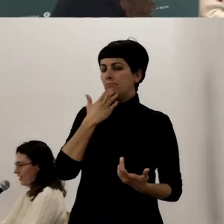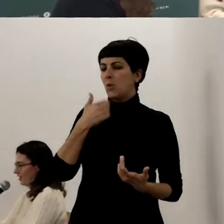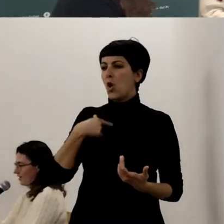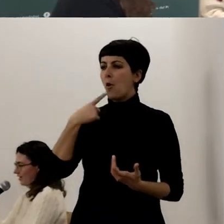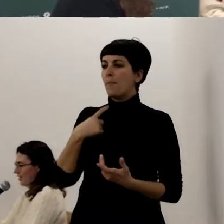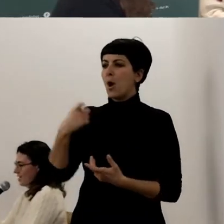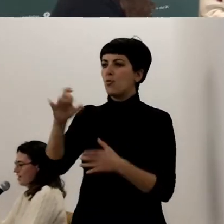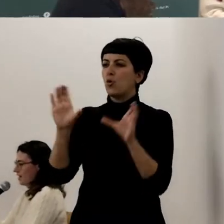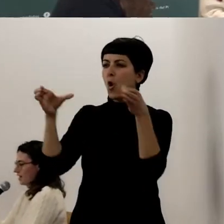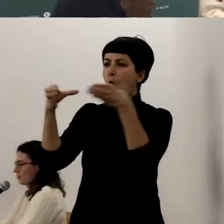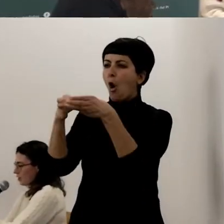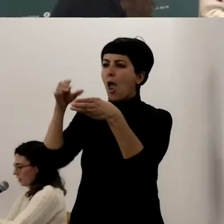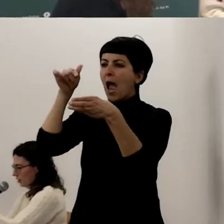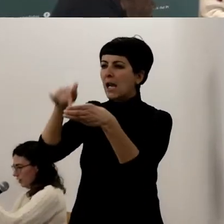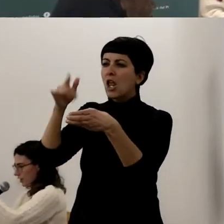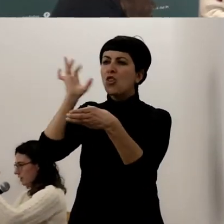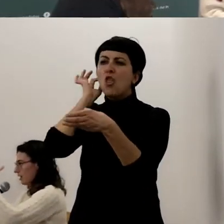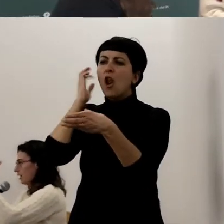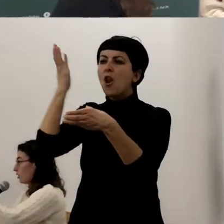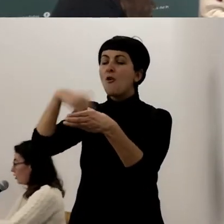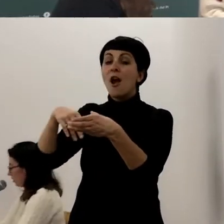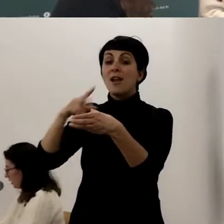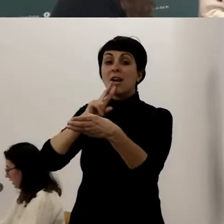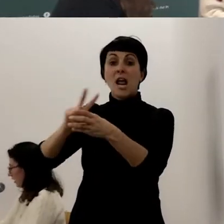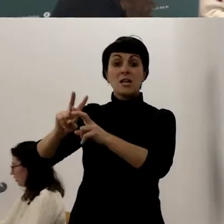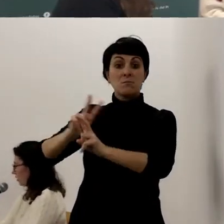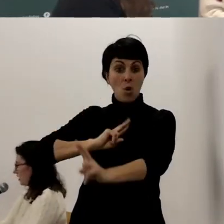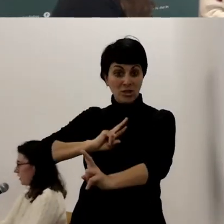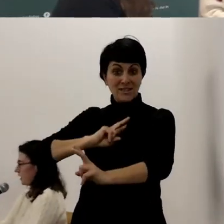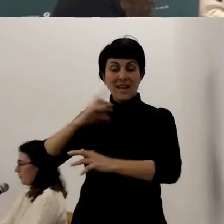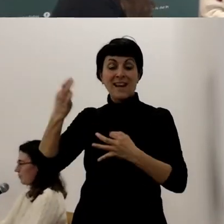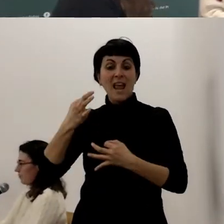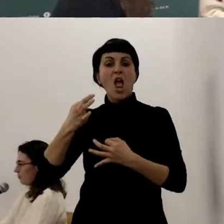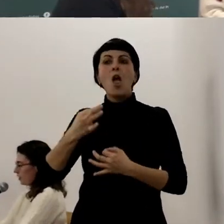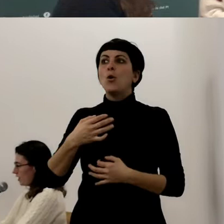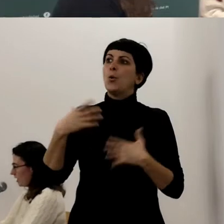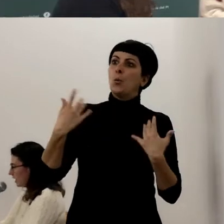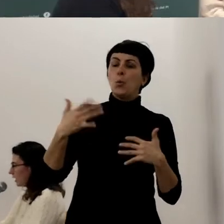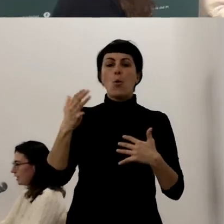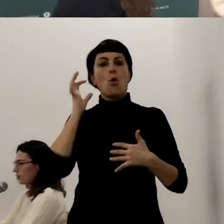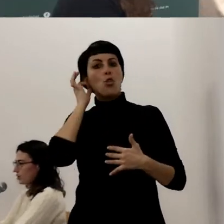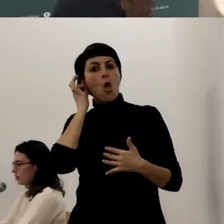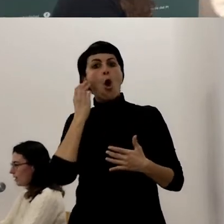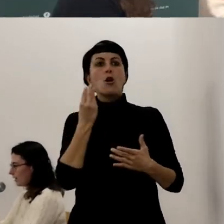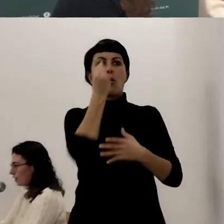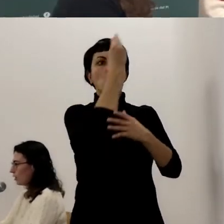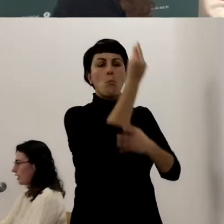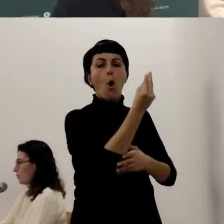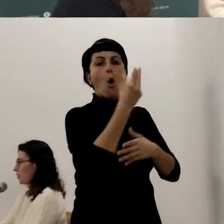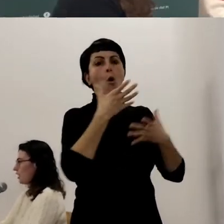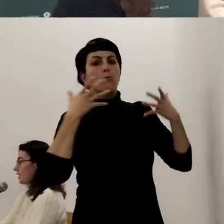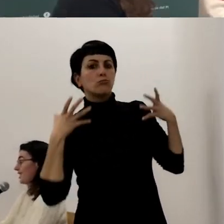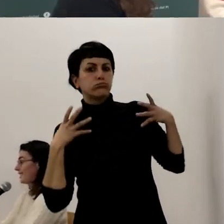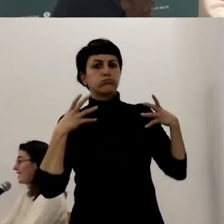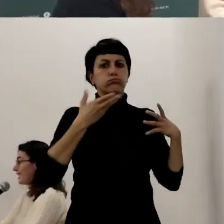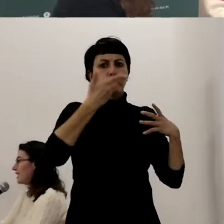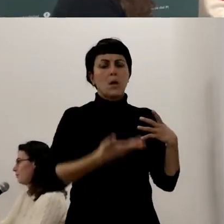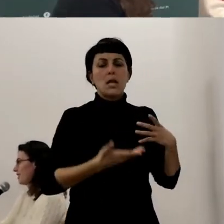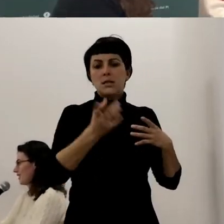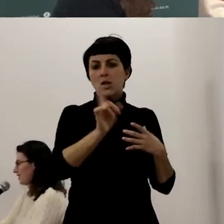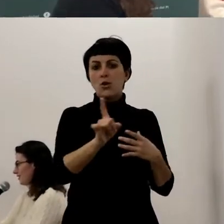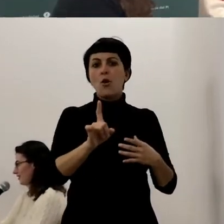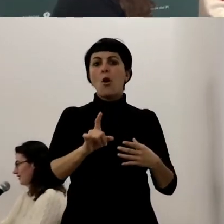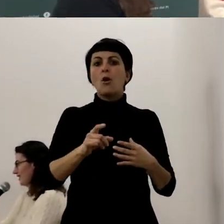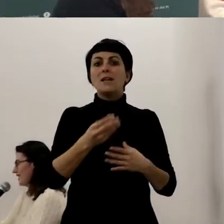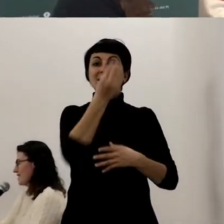hi ha dones. La resposta no és que costa que les dones portin gegant, que costa trobar, no, la resposta és que el